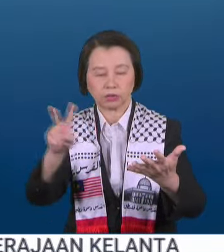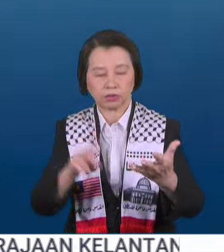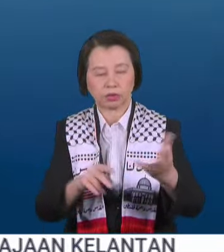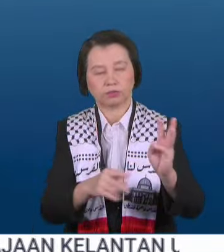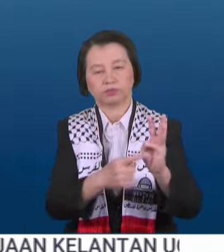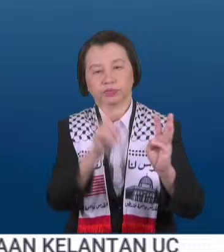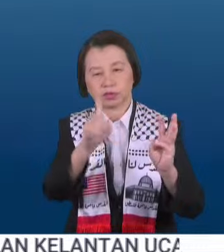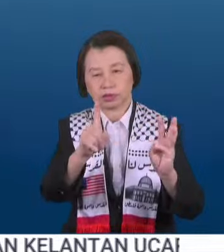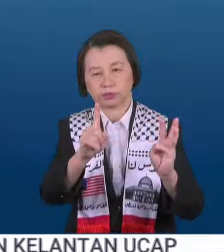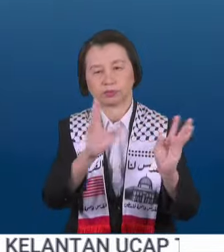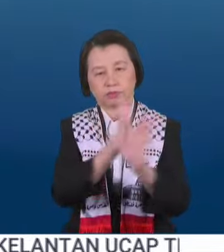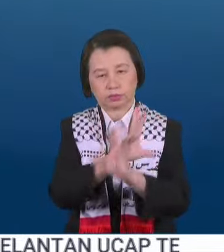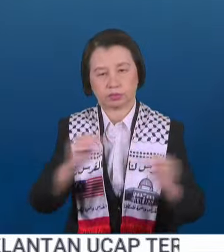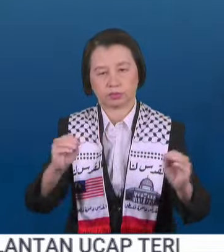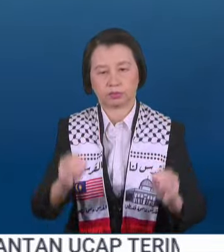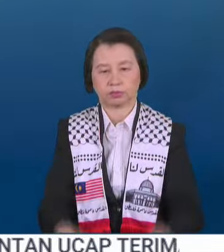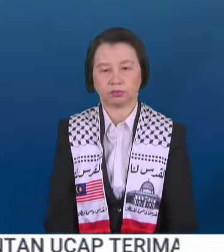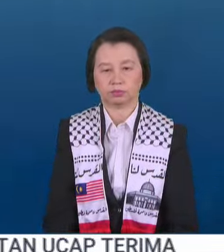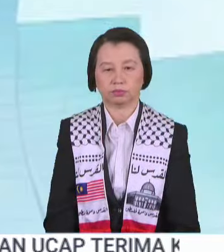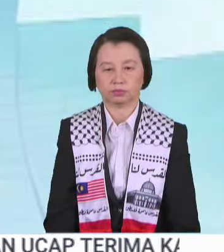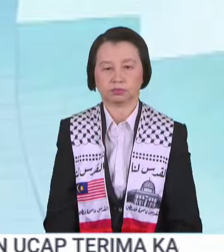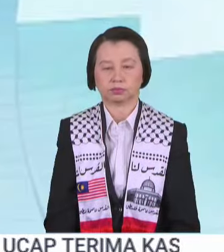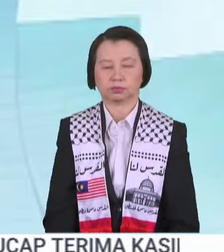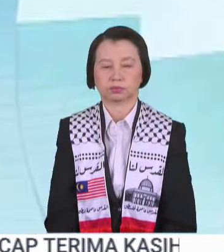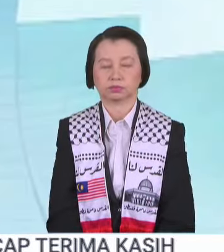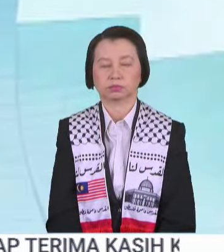1 di Sarawak.